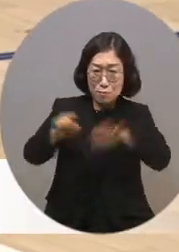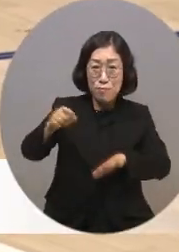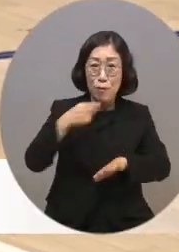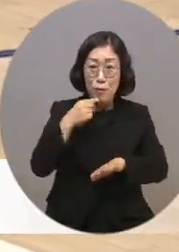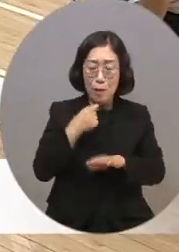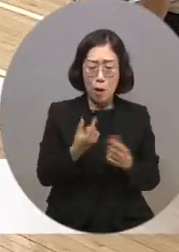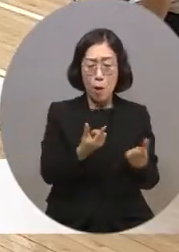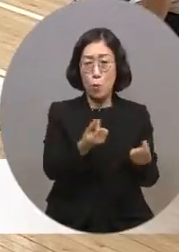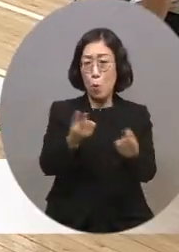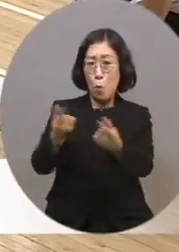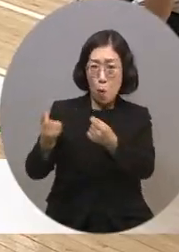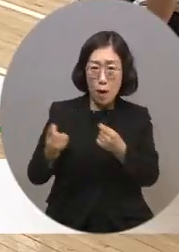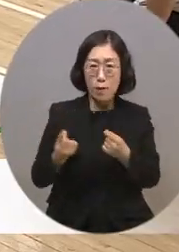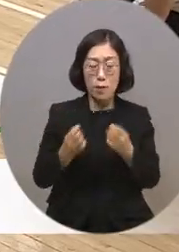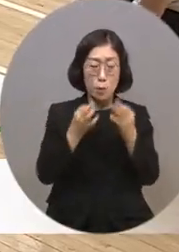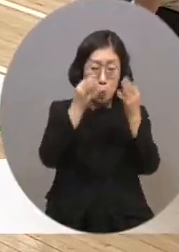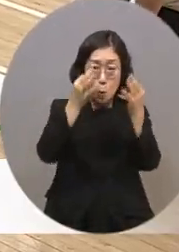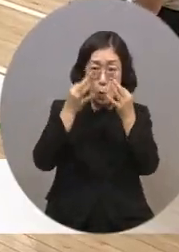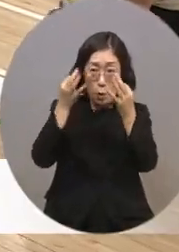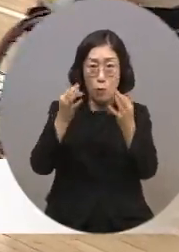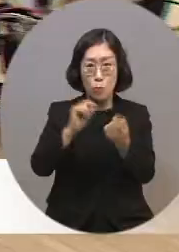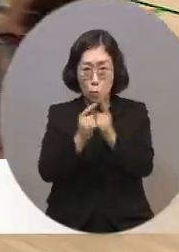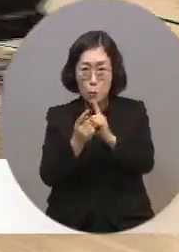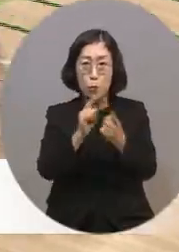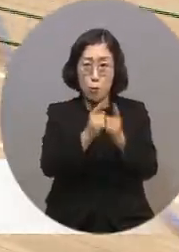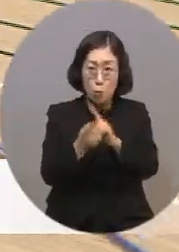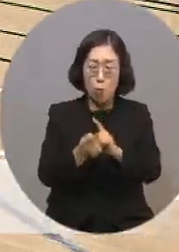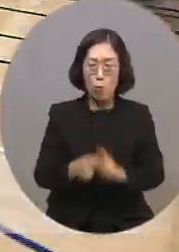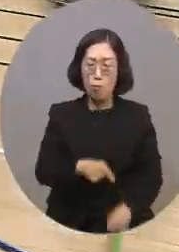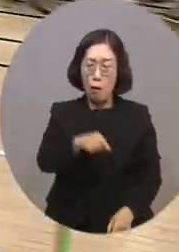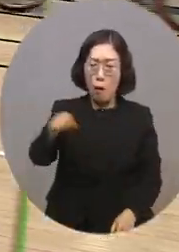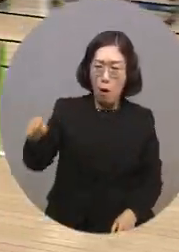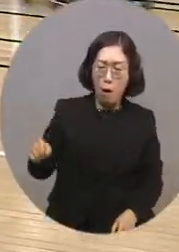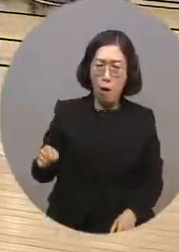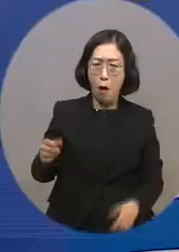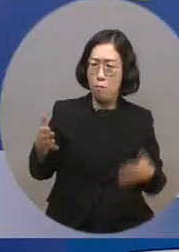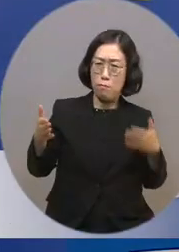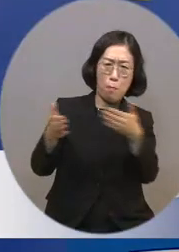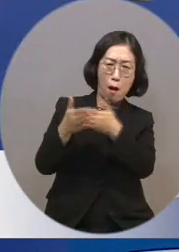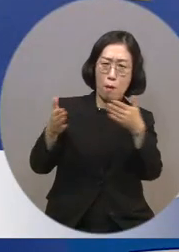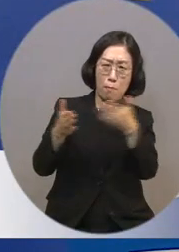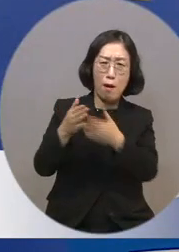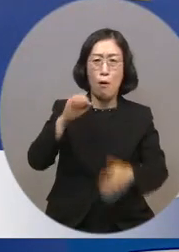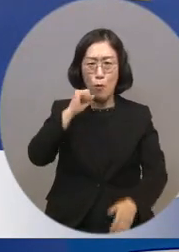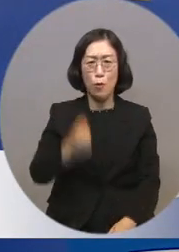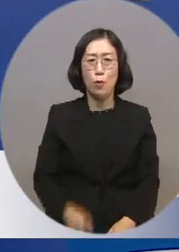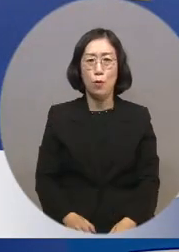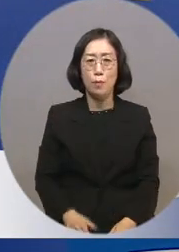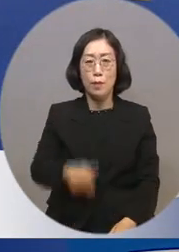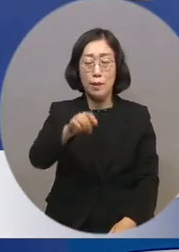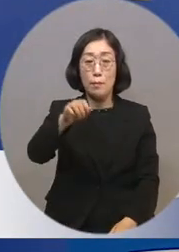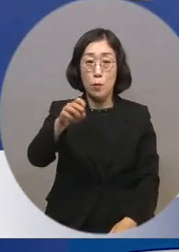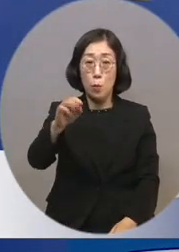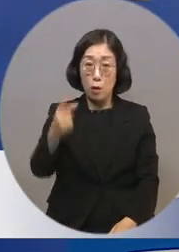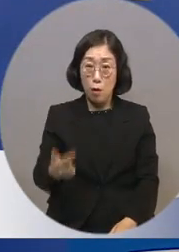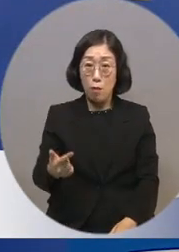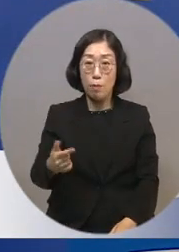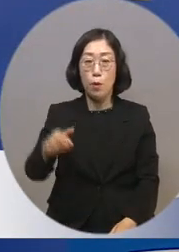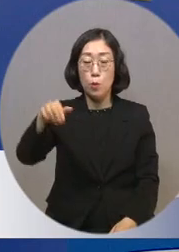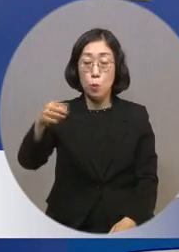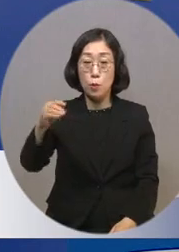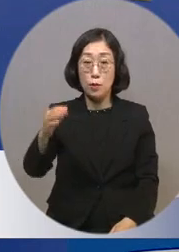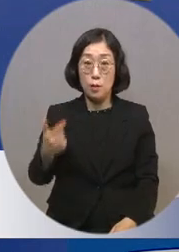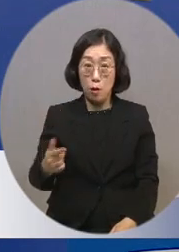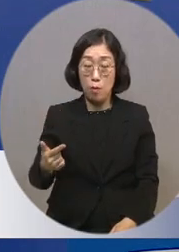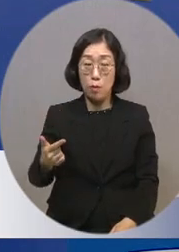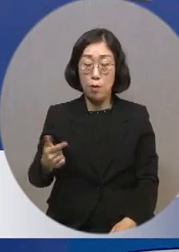백업까지 고른 기량을 발휘해 상대방 입장에서 까다롭다는 설명입니다. 김동현, 조승현 같은 그 팀을 대표하는